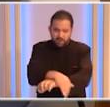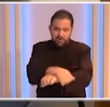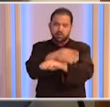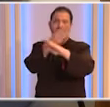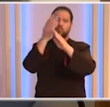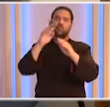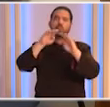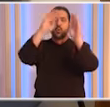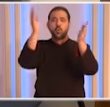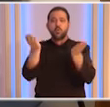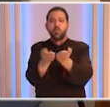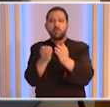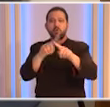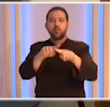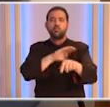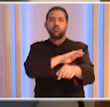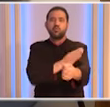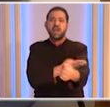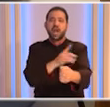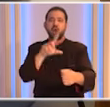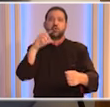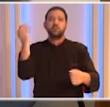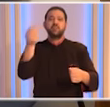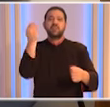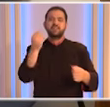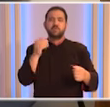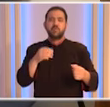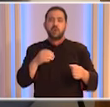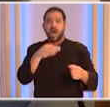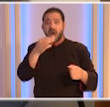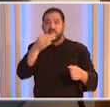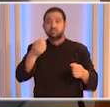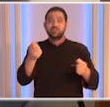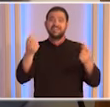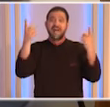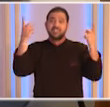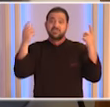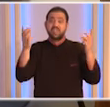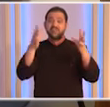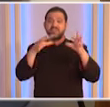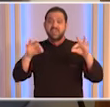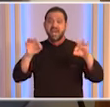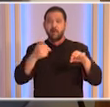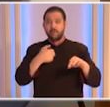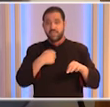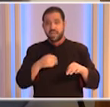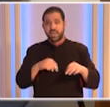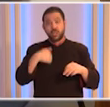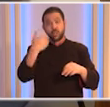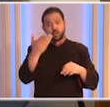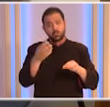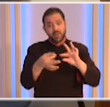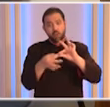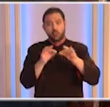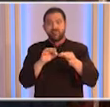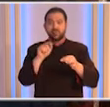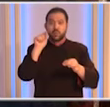va fi Mântuitorul lumii și așa cu puterea lui Dumnezeu, a spus în cer de urmă, fie mie după cuvântul tău.